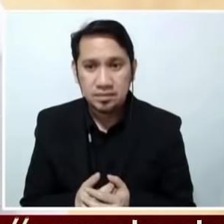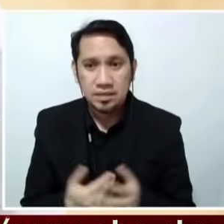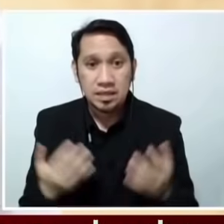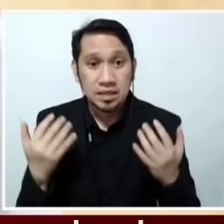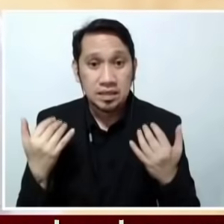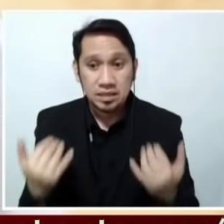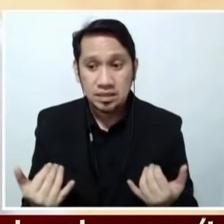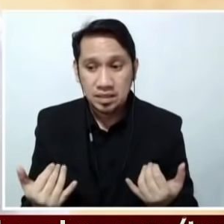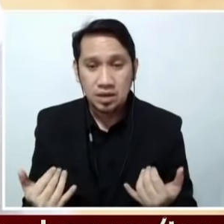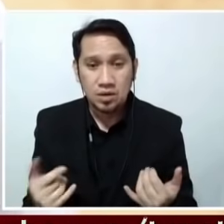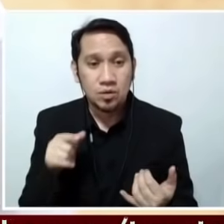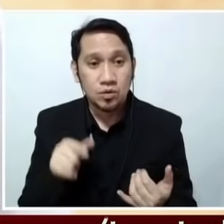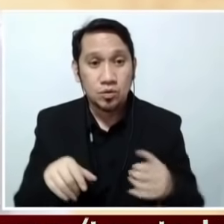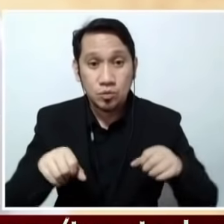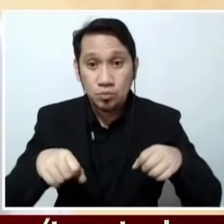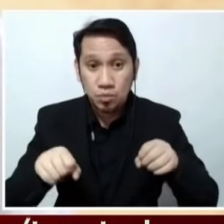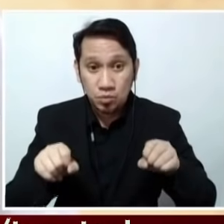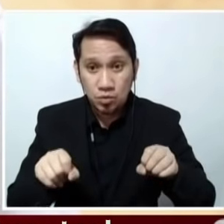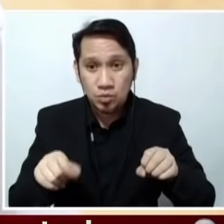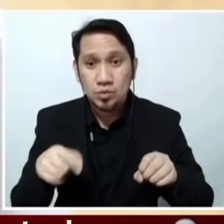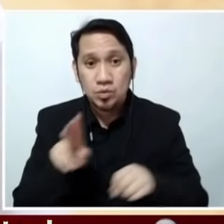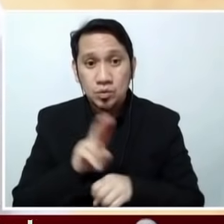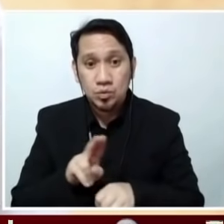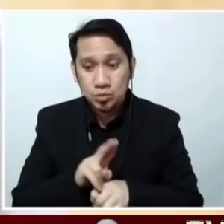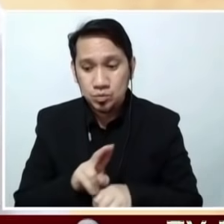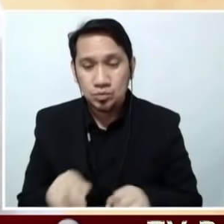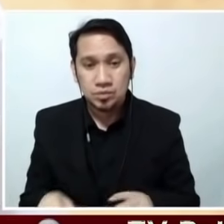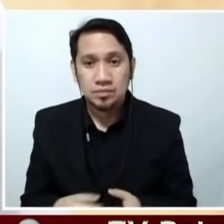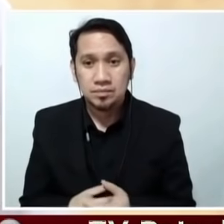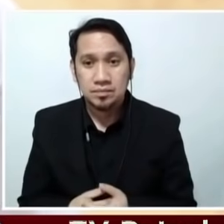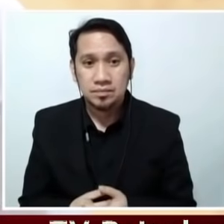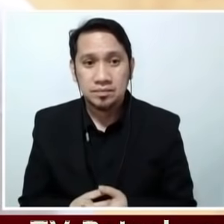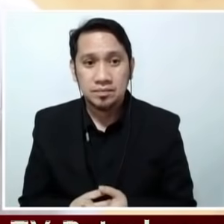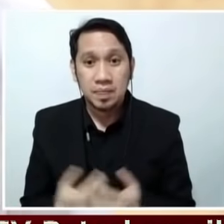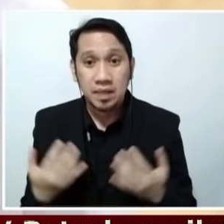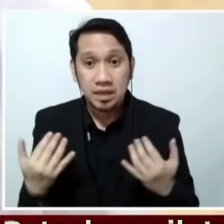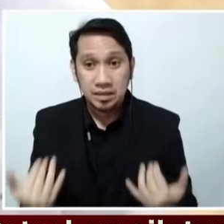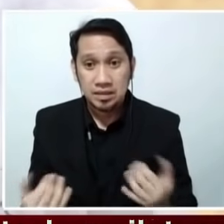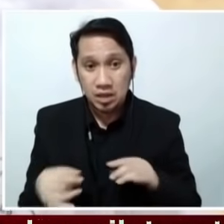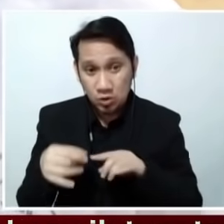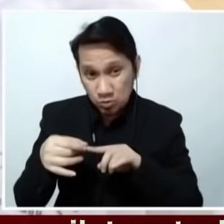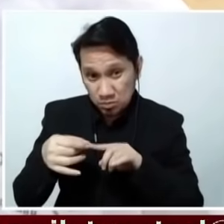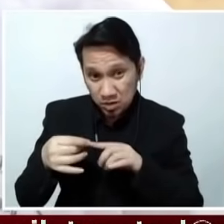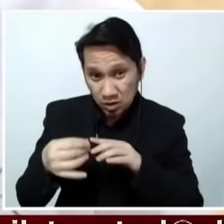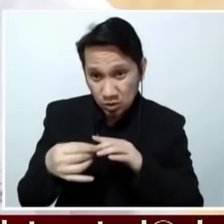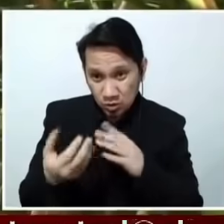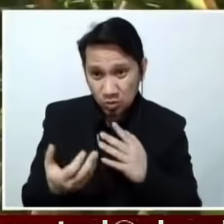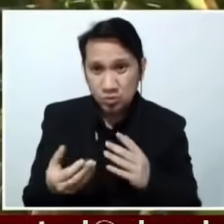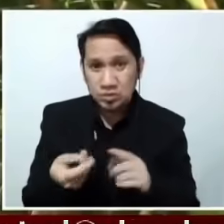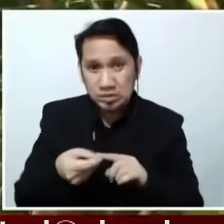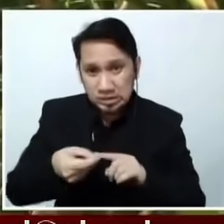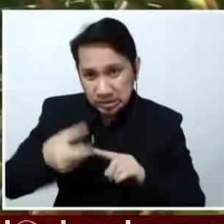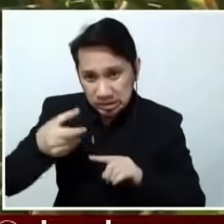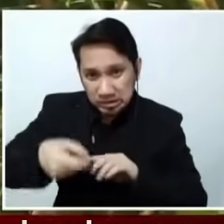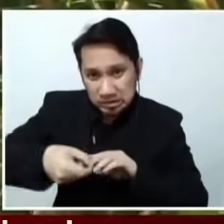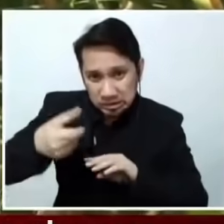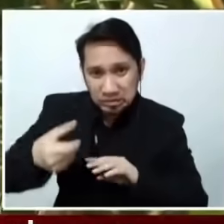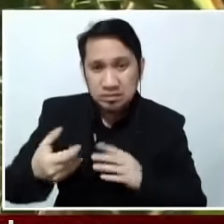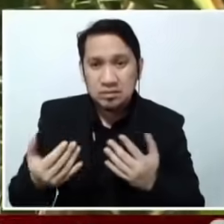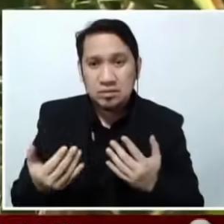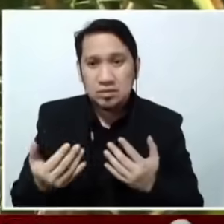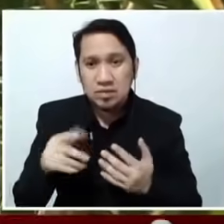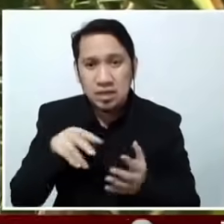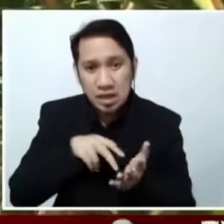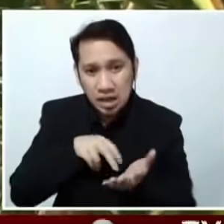ng motor halos ito ang ginagamit ito. Halos yung mga kuko na natatanggal sa